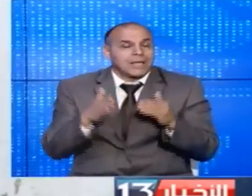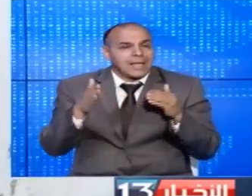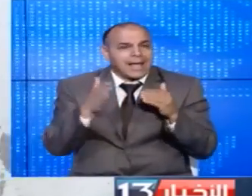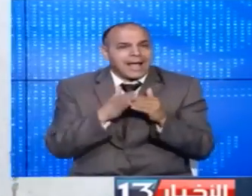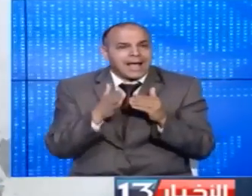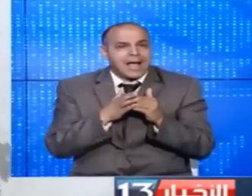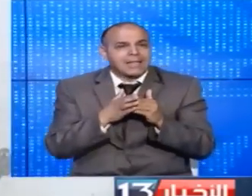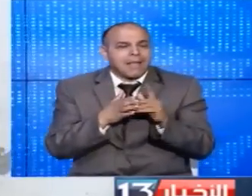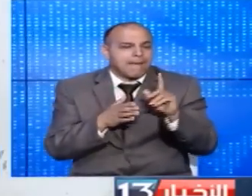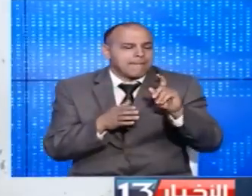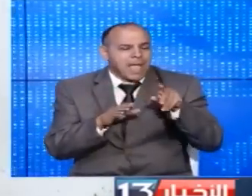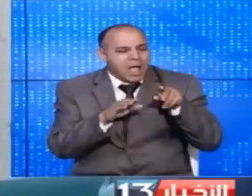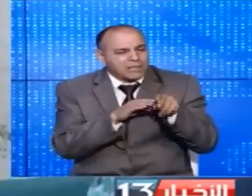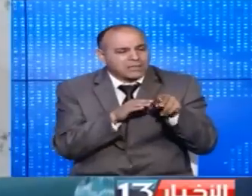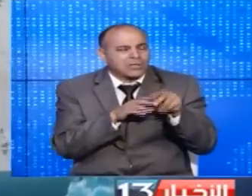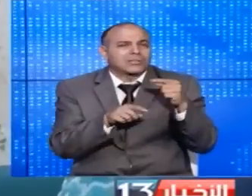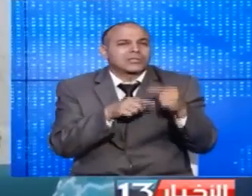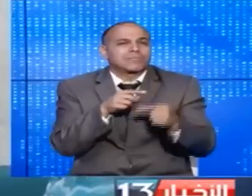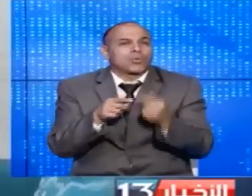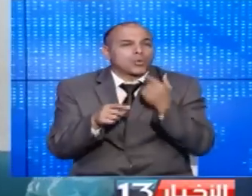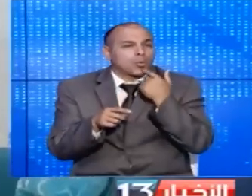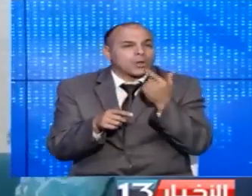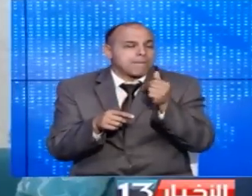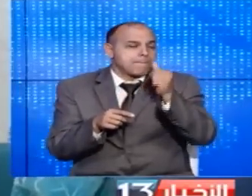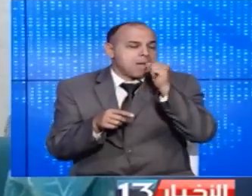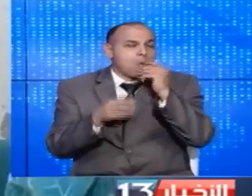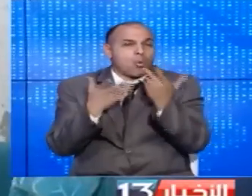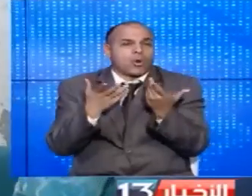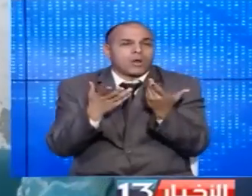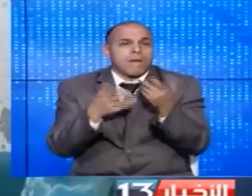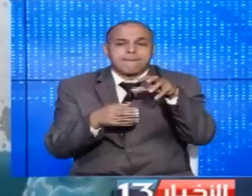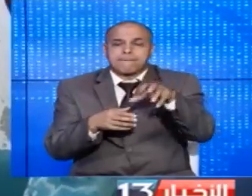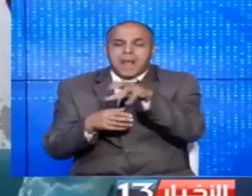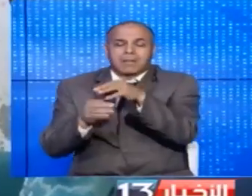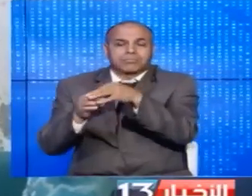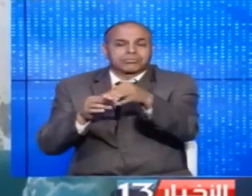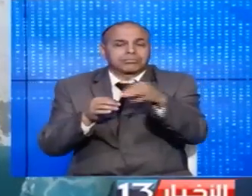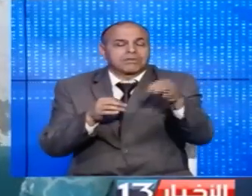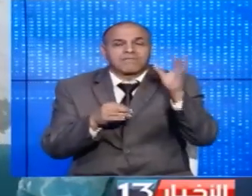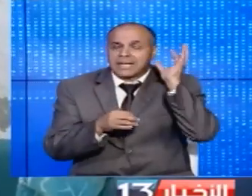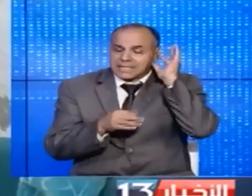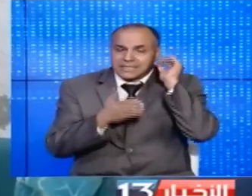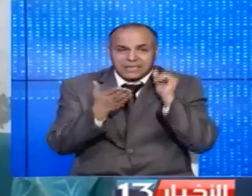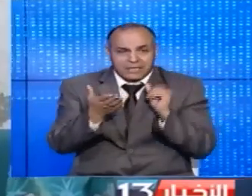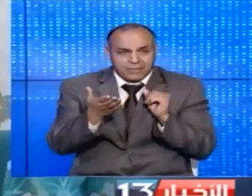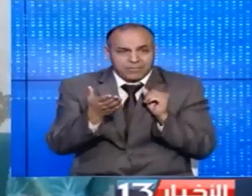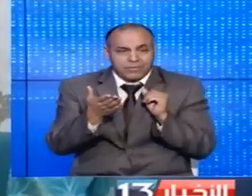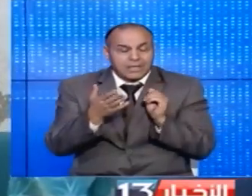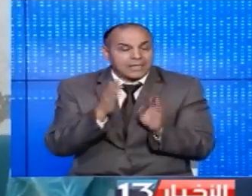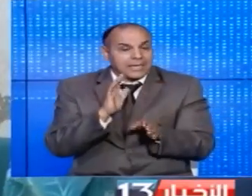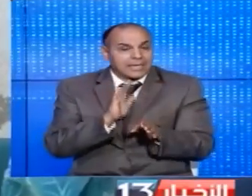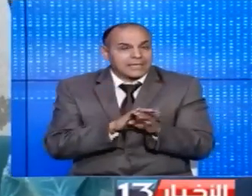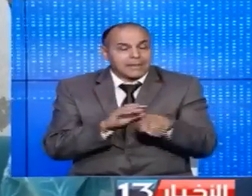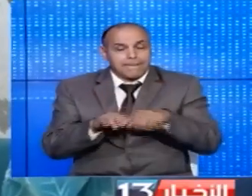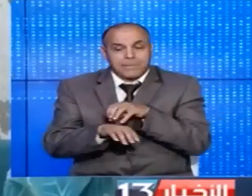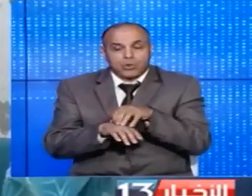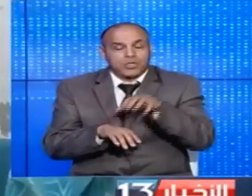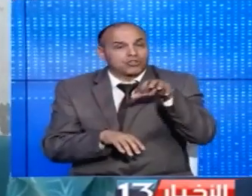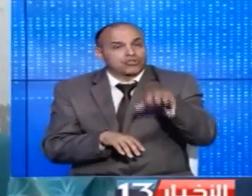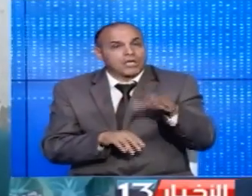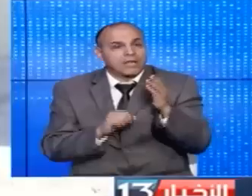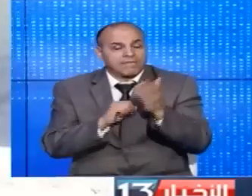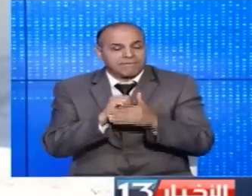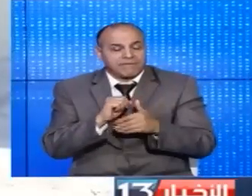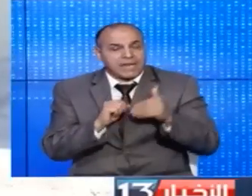من الانقطاعات المتكررة للمياه الصالحة للشرب بعدد من المناطق الريفية بالقصرين، انطلقت المندوبية الجهوية